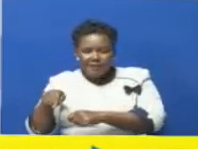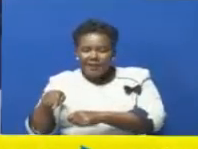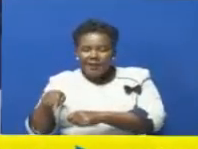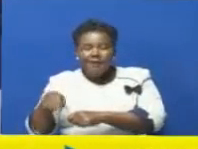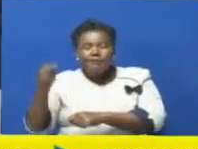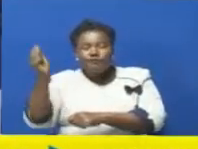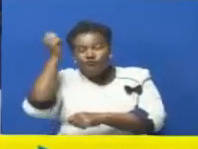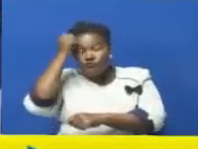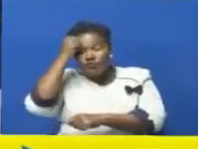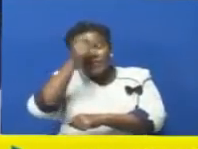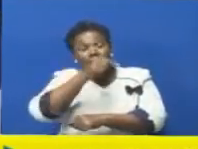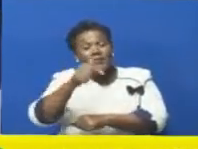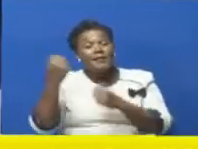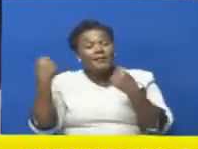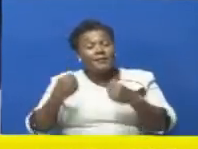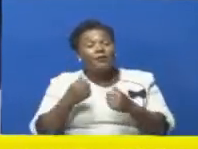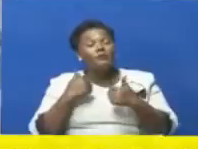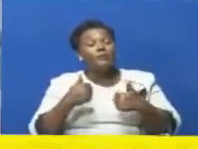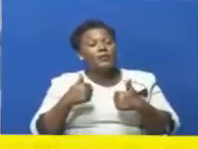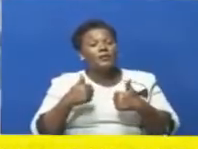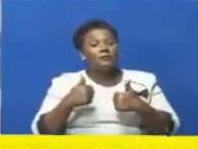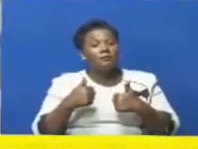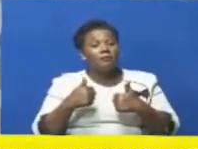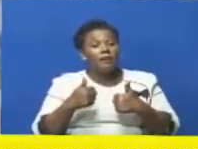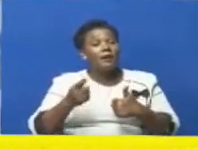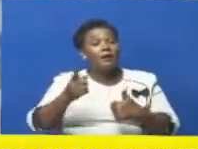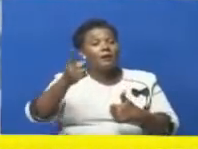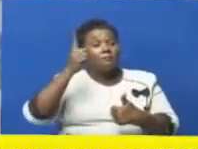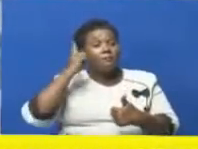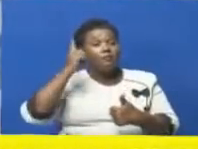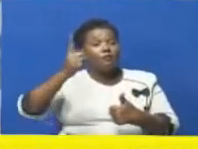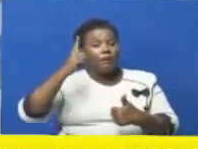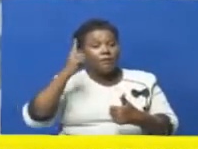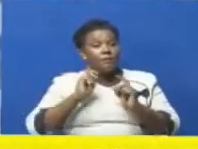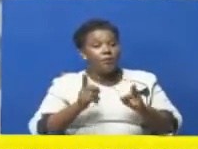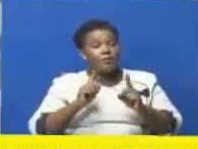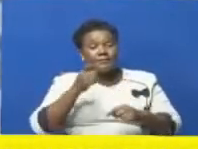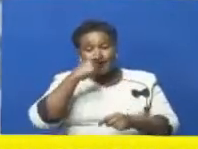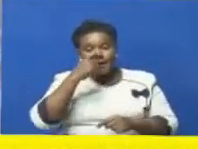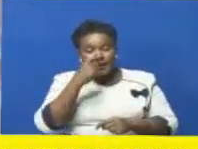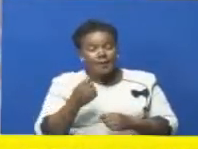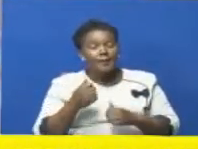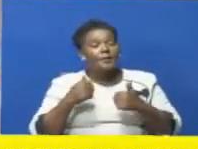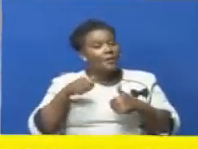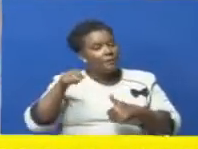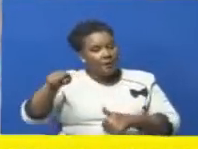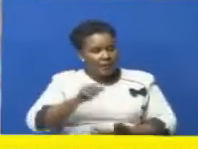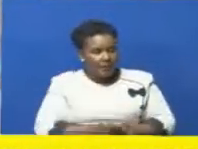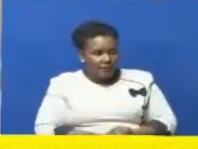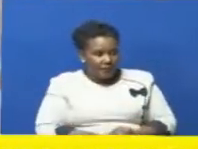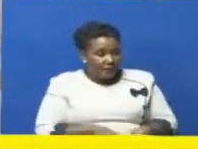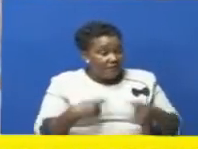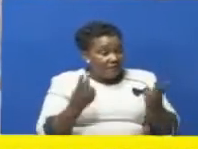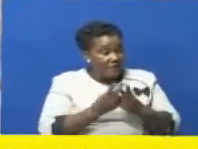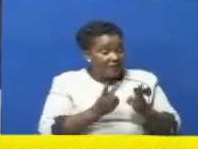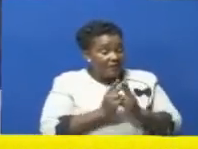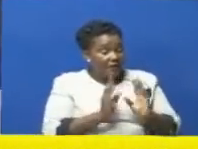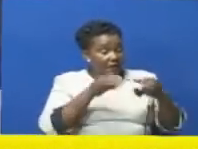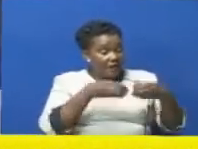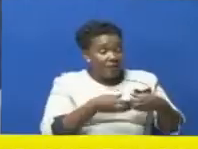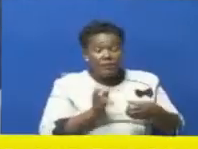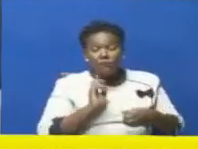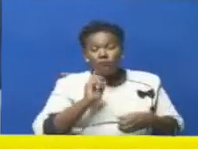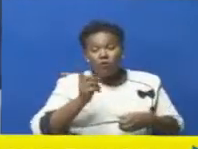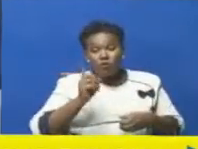umeme. Baadhi ya wakilishi wa wananchi hao wakaweka wazi wanaojihusisha na kilimo na mifugo